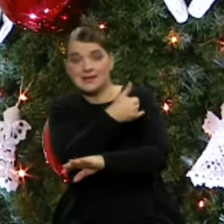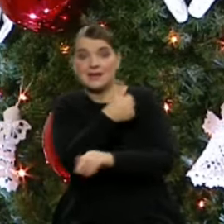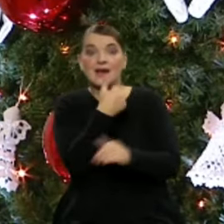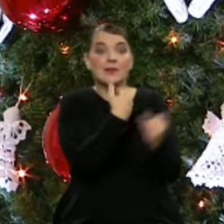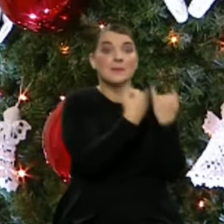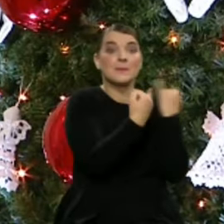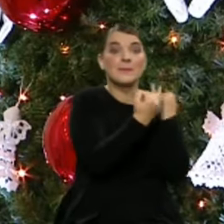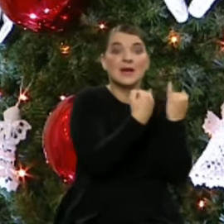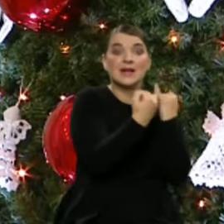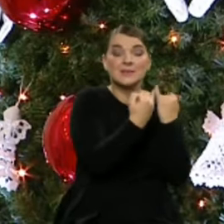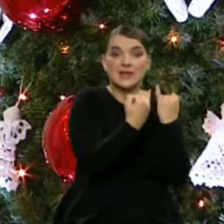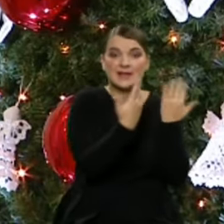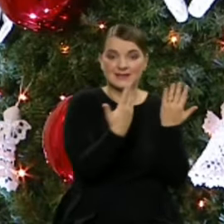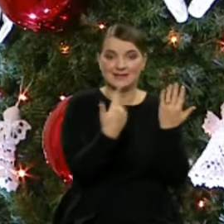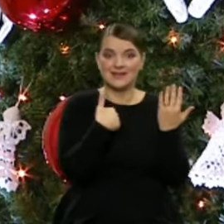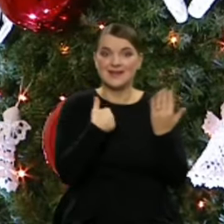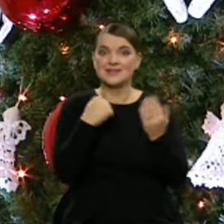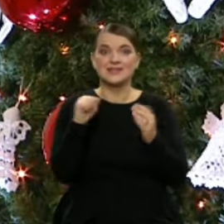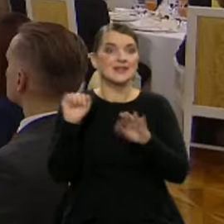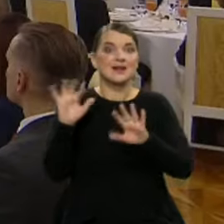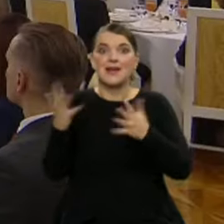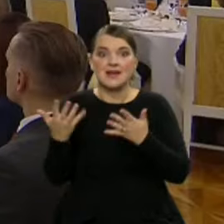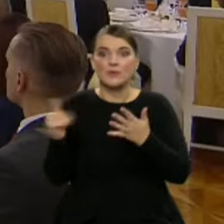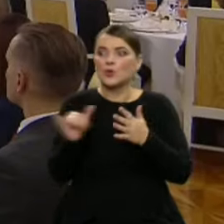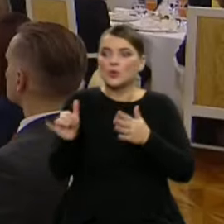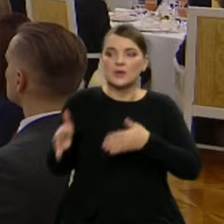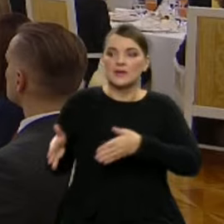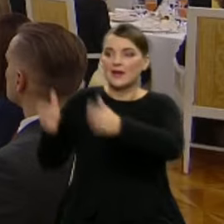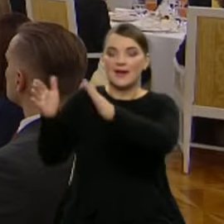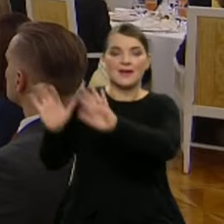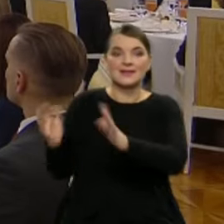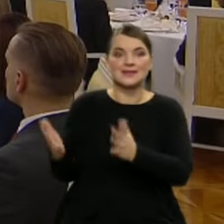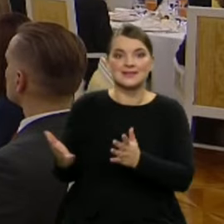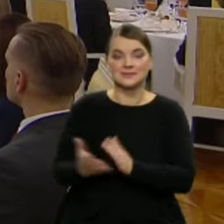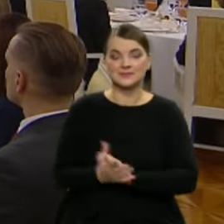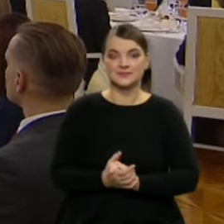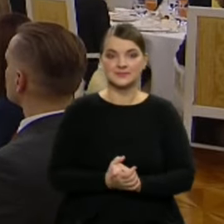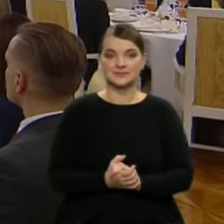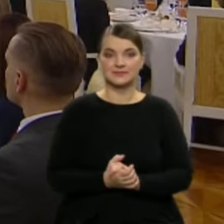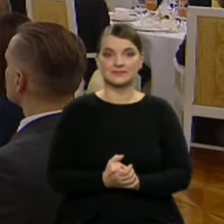pamatyčiau veidrodį. Kur aš? Kur aš einu?